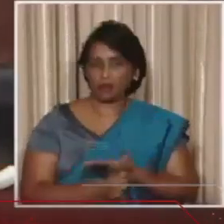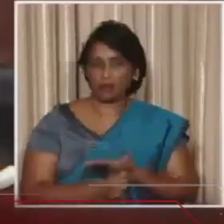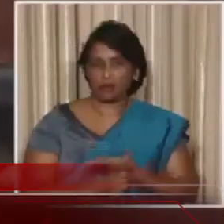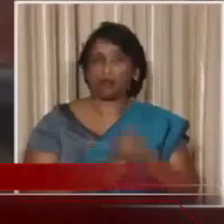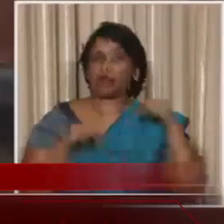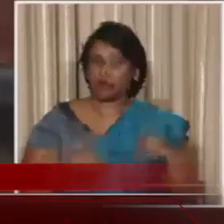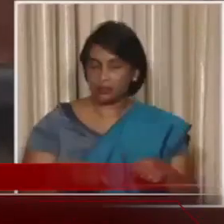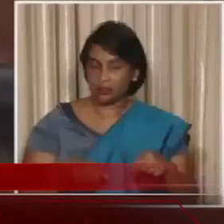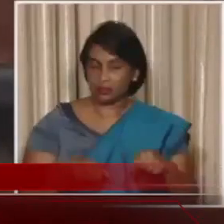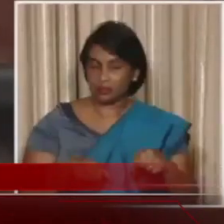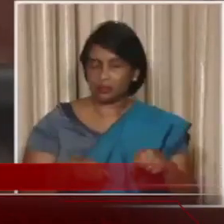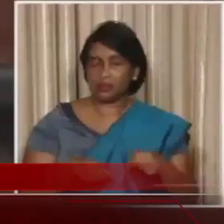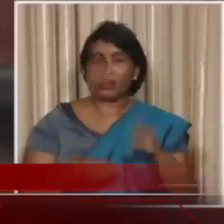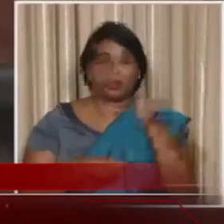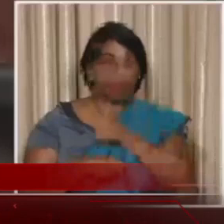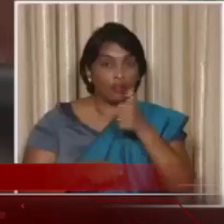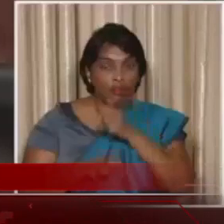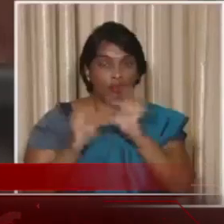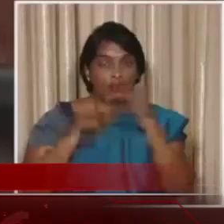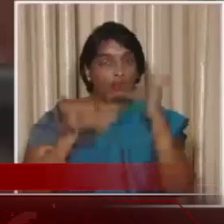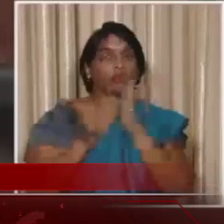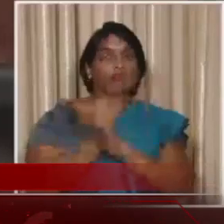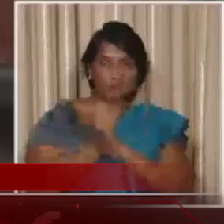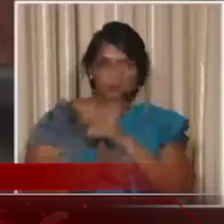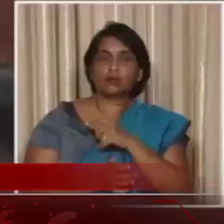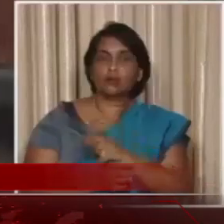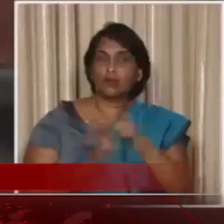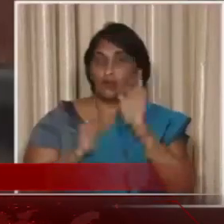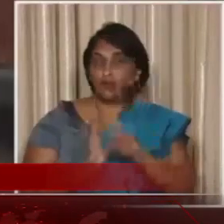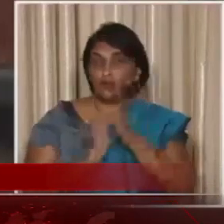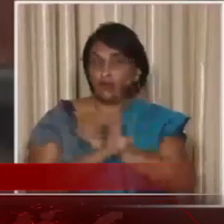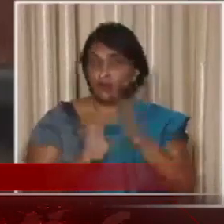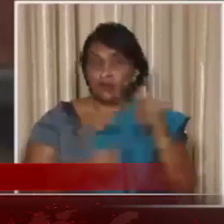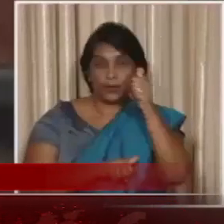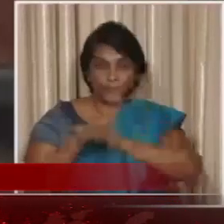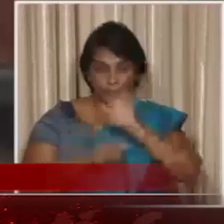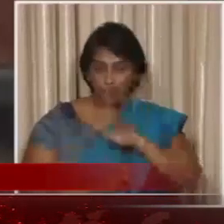අද මත්පැන් වලින් ස්ටිකර් එකෙන් සිදුවෙන මහ පරිමාණ ගනුදෙනුව